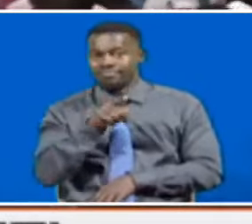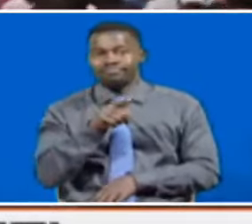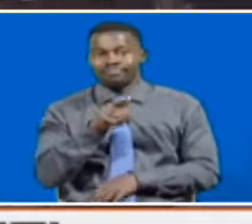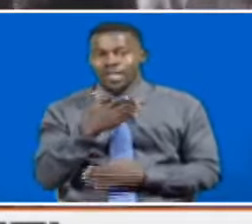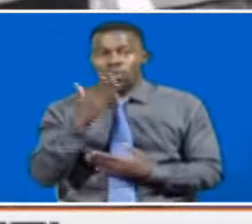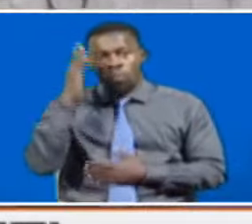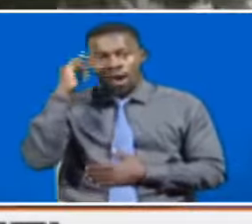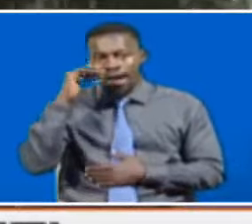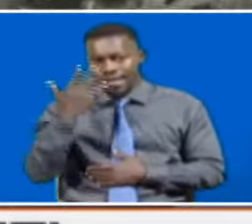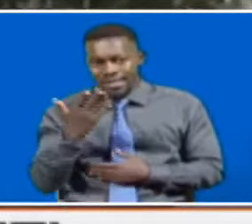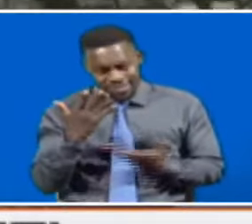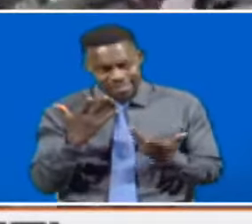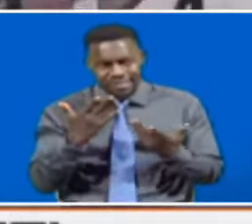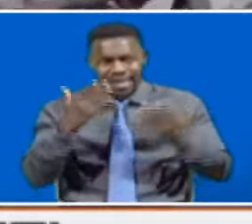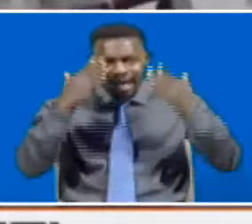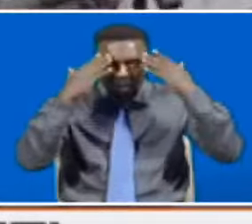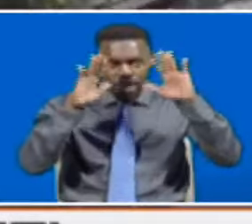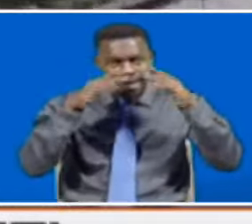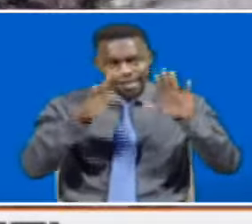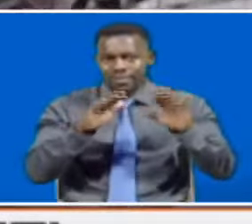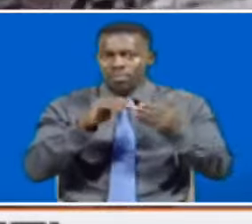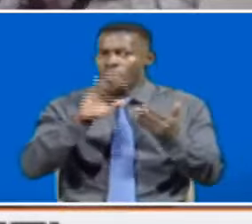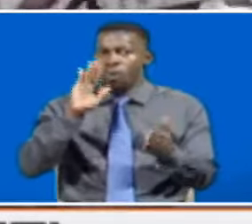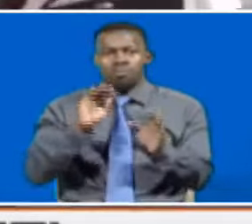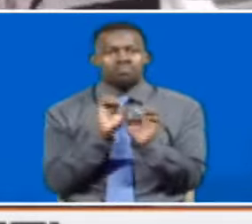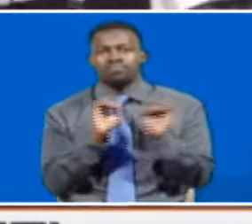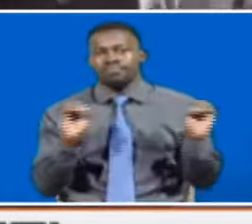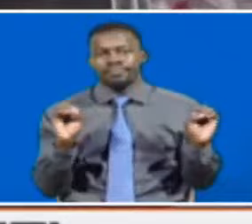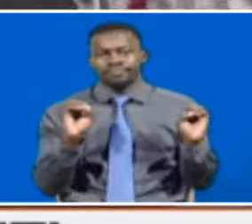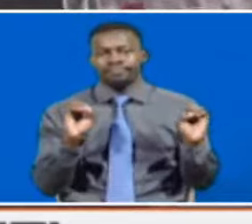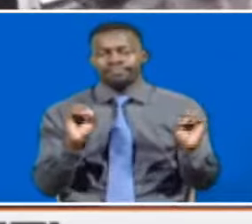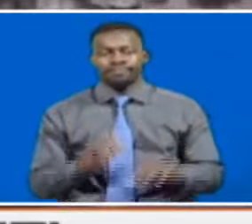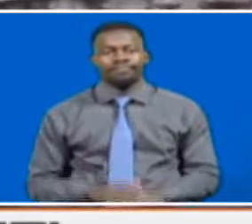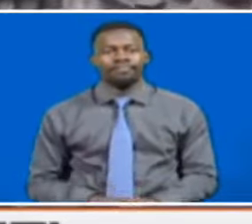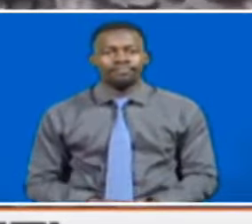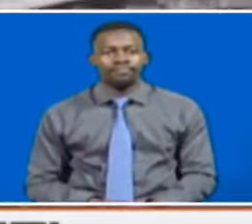katika kufanya maamuzi haya muhimu. Francis Ontomwa,